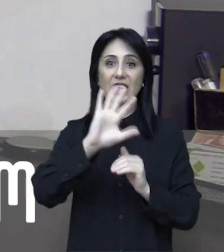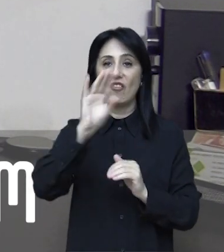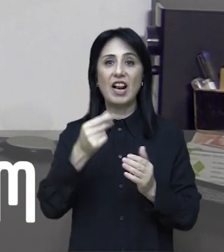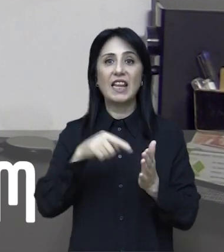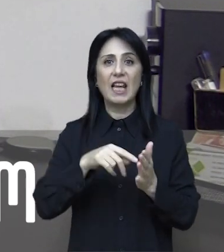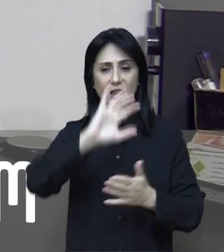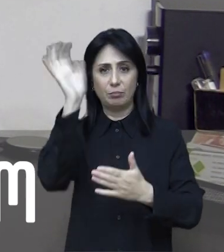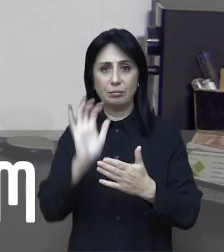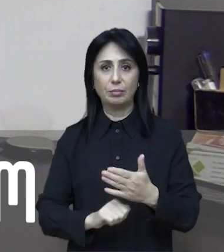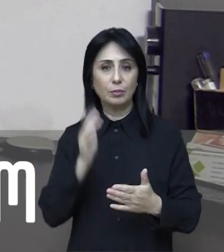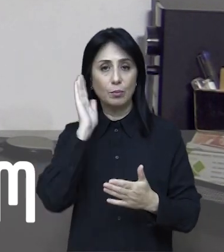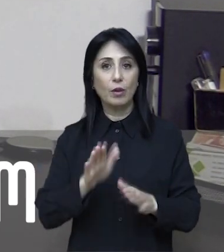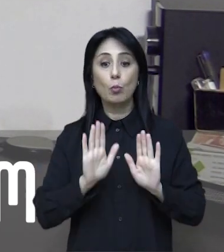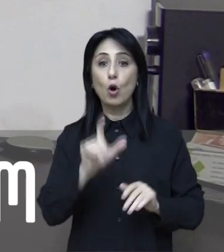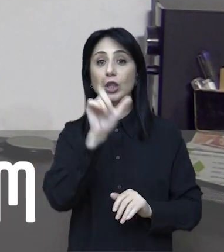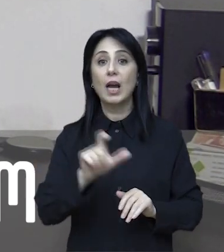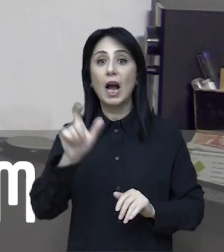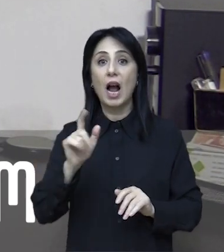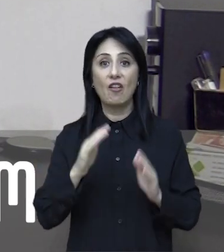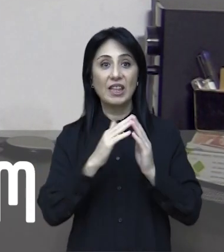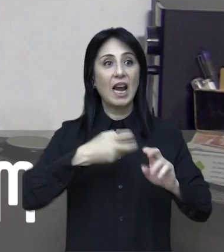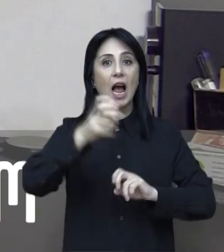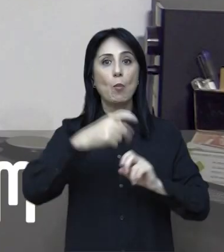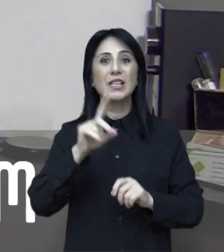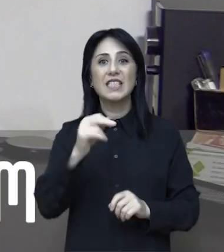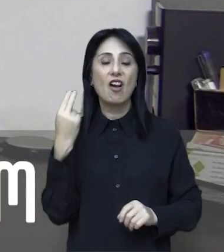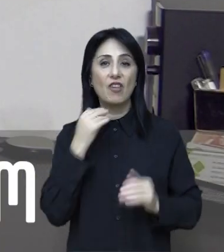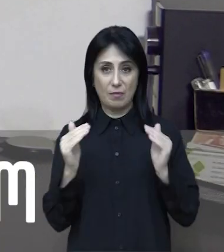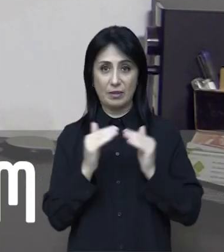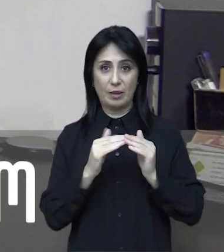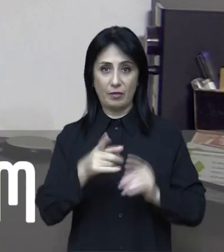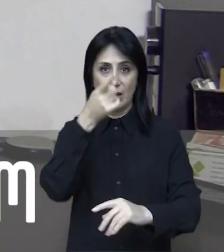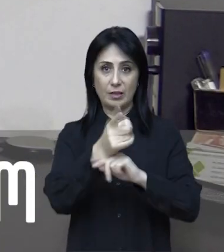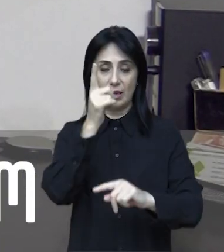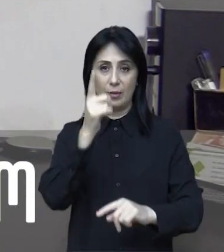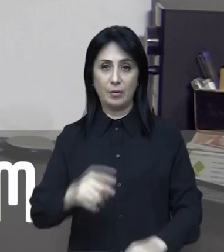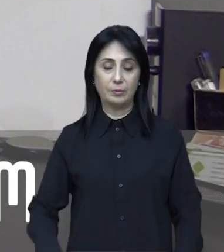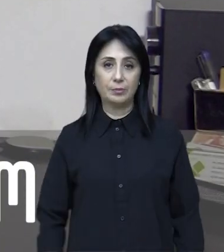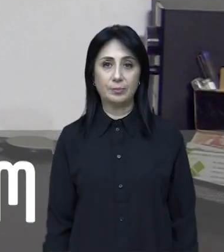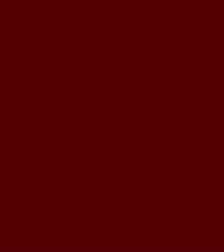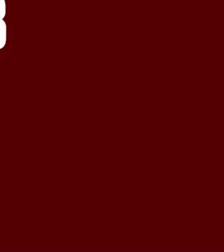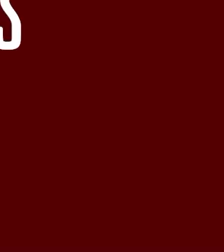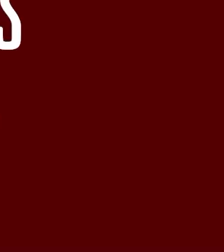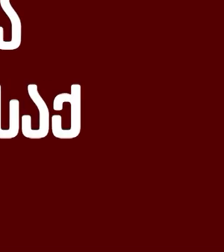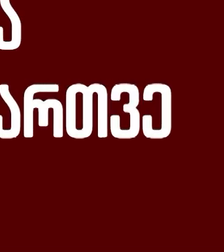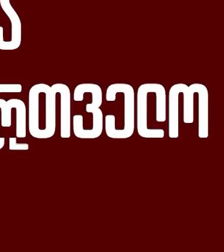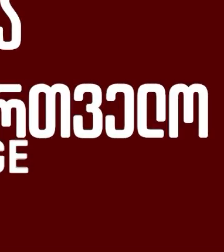განაკვეთის ზევით გადახდილი ყველა თანხა ჩამოიწერება, ხოლო ადამიანების გამოსახლება ვალის გამო საცხოვრებელი ფართიდან აიგზავნება.